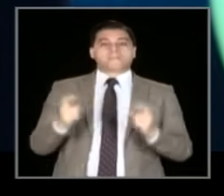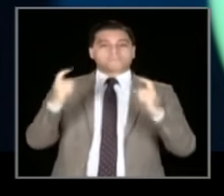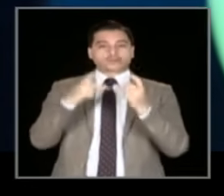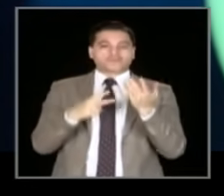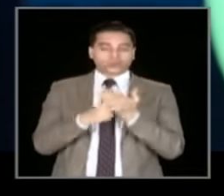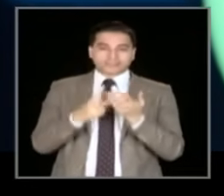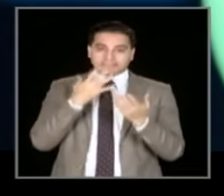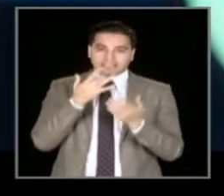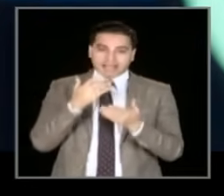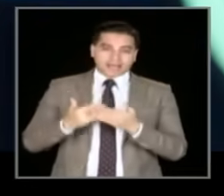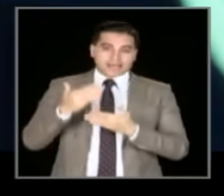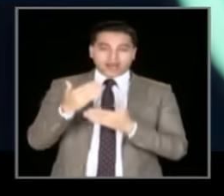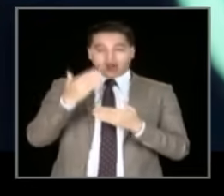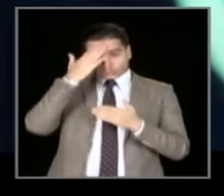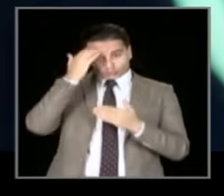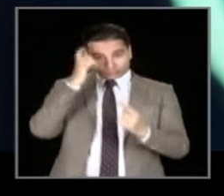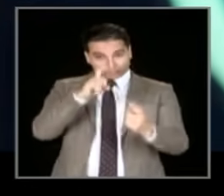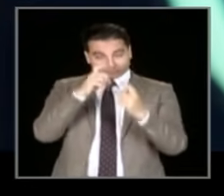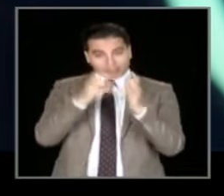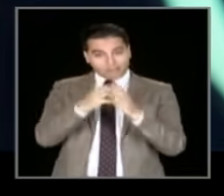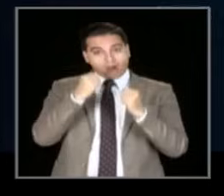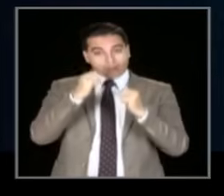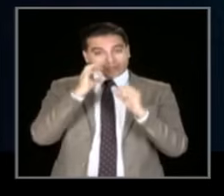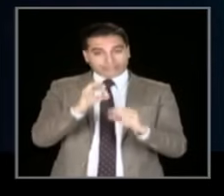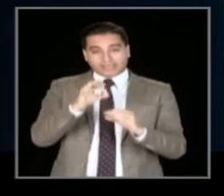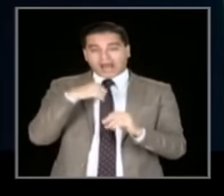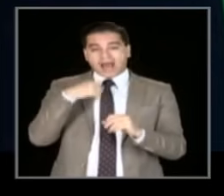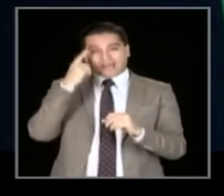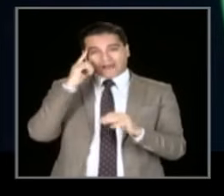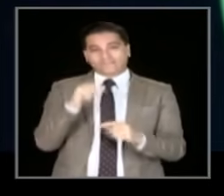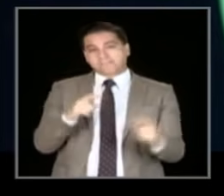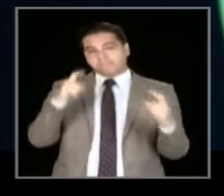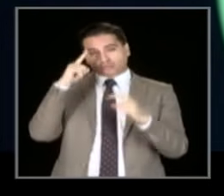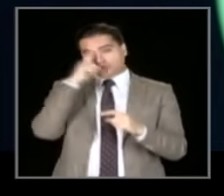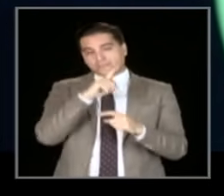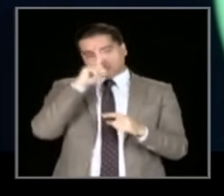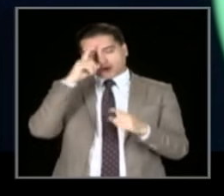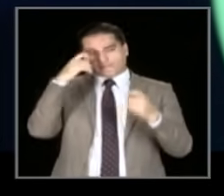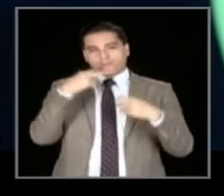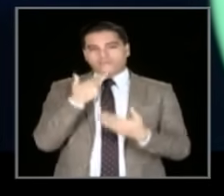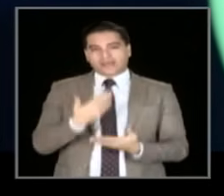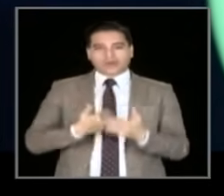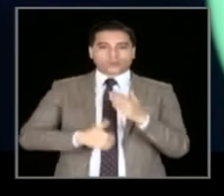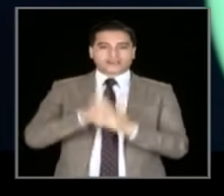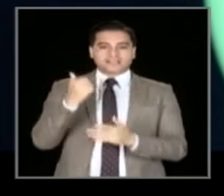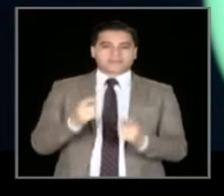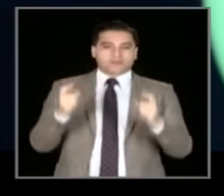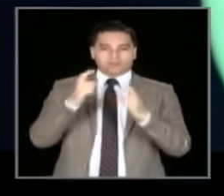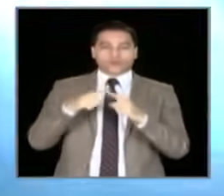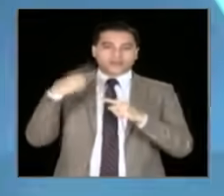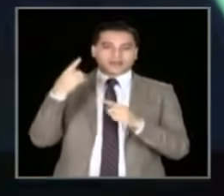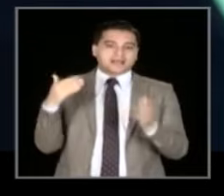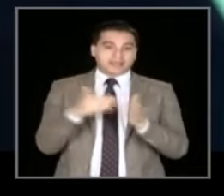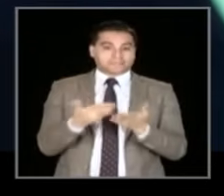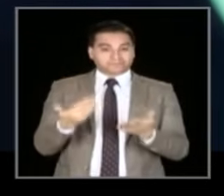نهائي، وجامعة أسيوط جامعة كبيرة، وأعتقد إن الماتش هيبقى صعب جدا، ولكن إن شاء الله ربنا يقدرنا ونقدر نكسب المباراة ونوصل